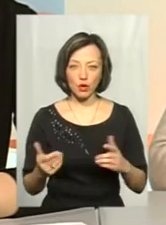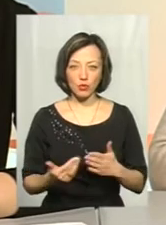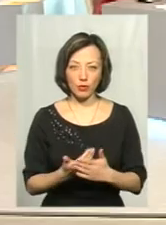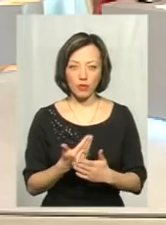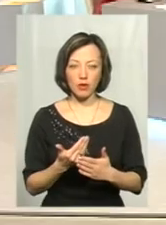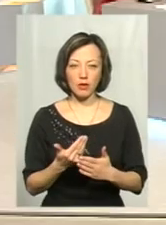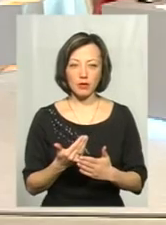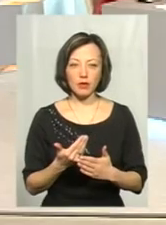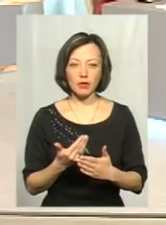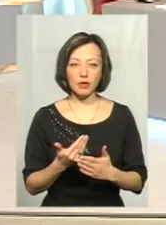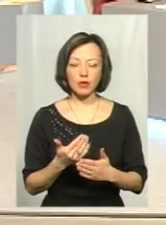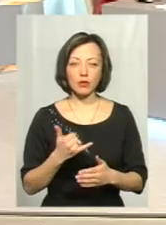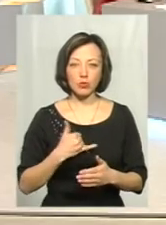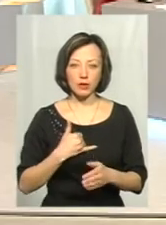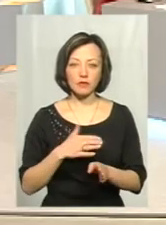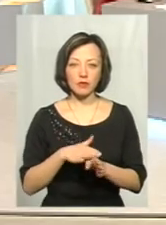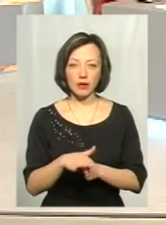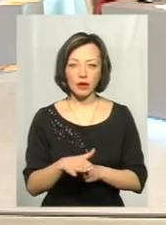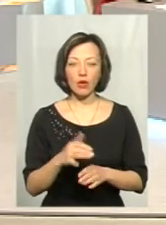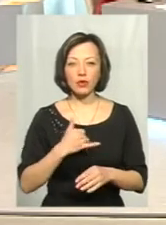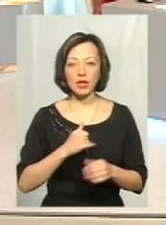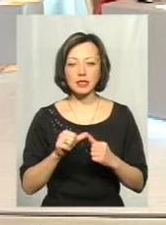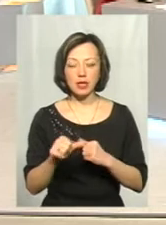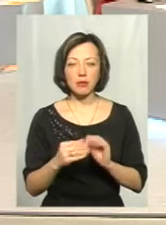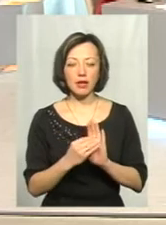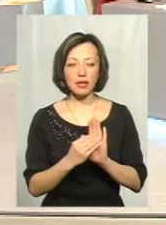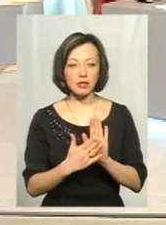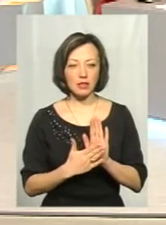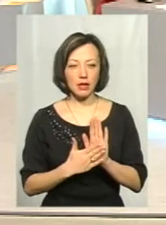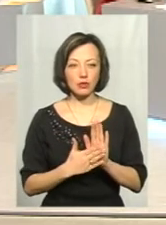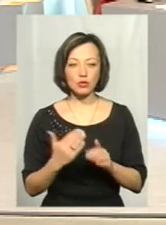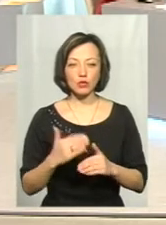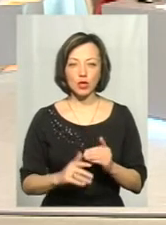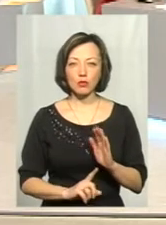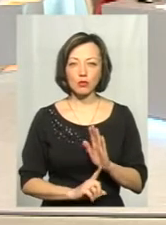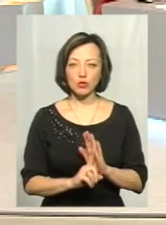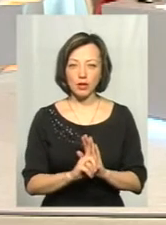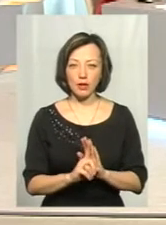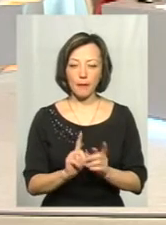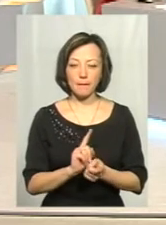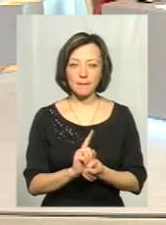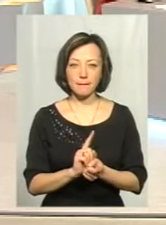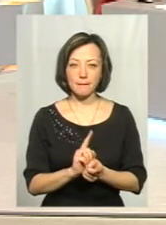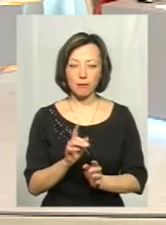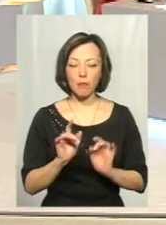первинної медичної допомоги в місті, в нас здійснено. У нас, крім реєстрації, вже пішов процес перетворення